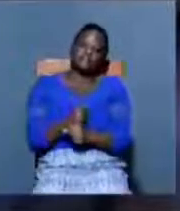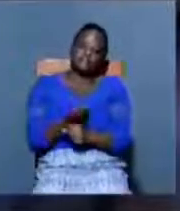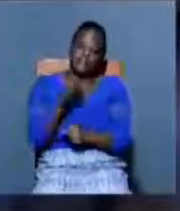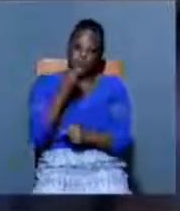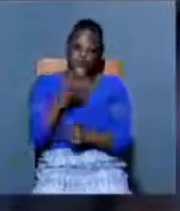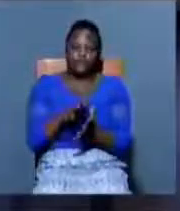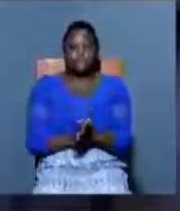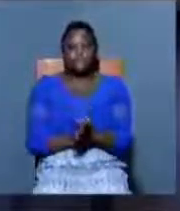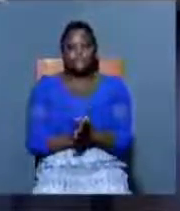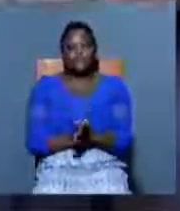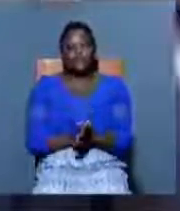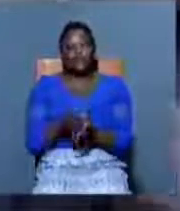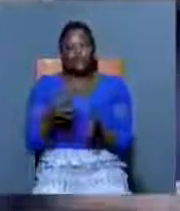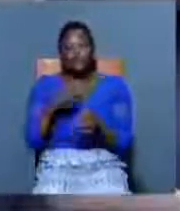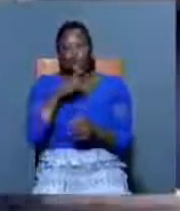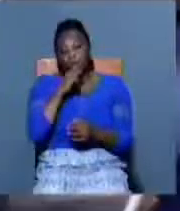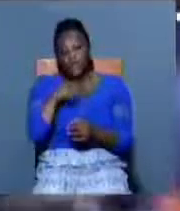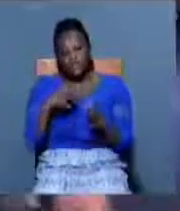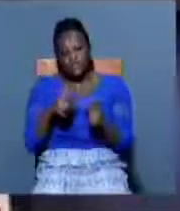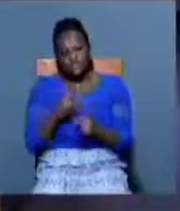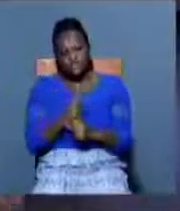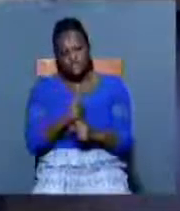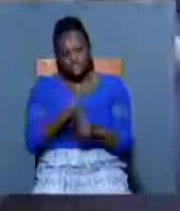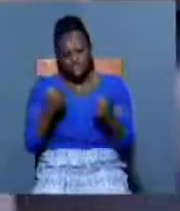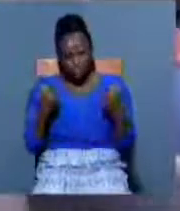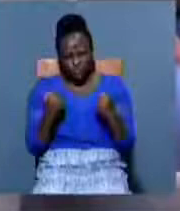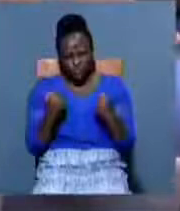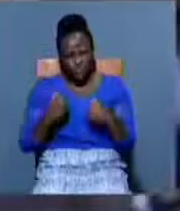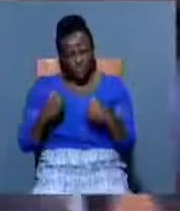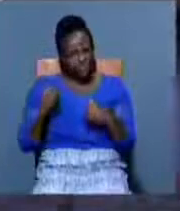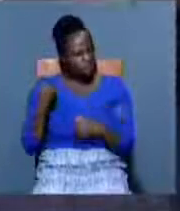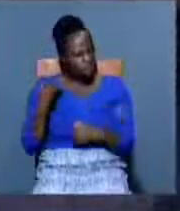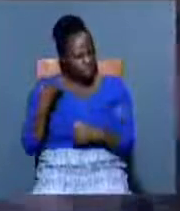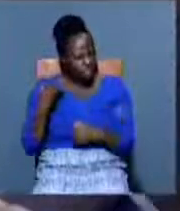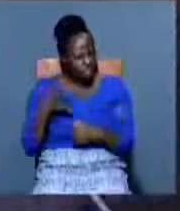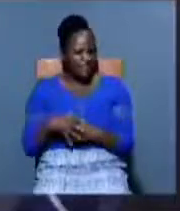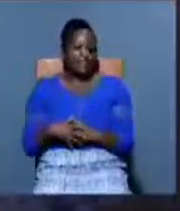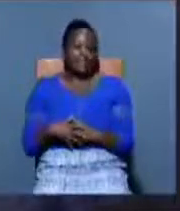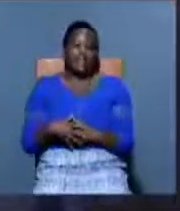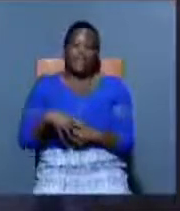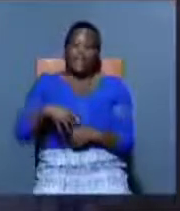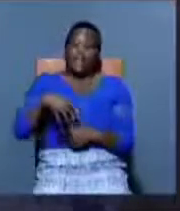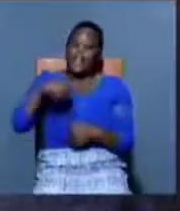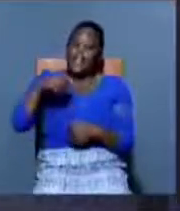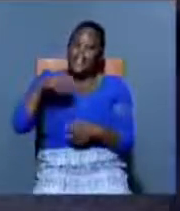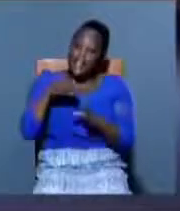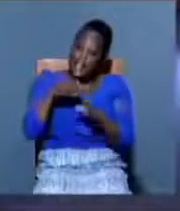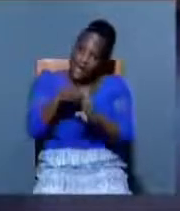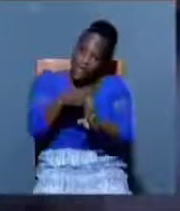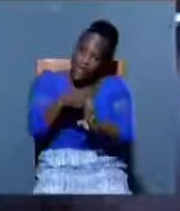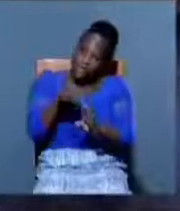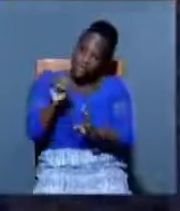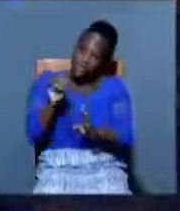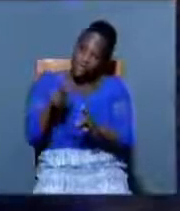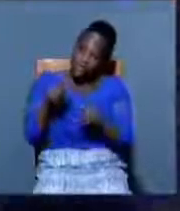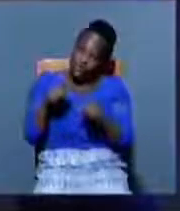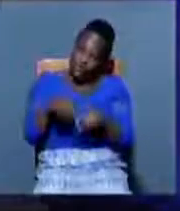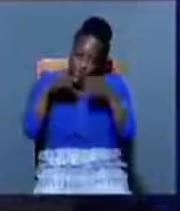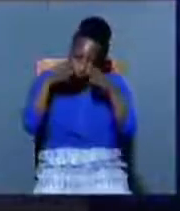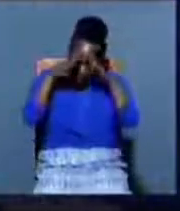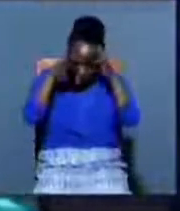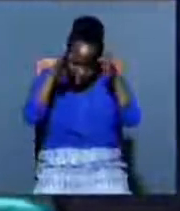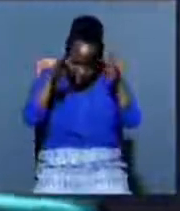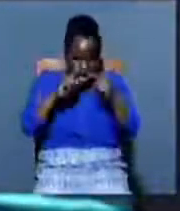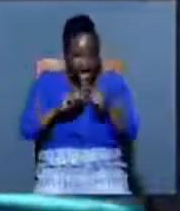mwanaume anapofanya vitu vigumu vinavyomuumiza, lengo la Mungu sio vilete uadui kati yetu. Lengo la Mungu